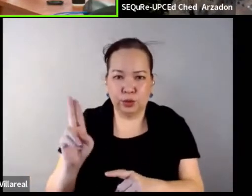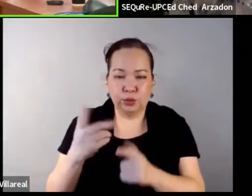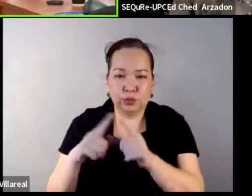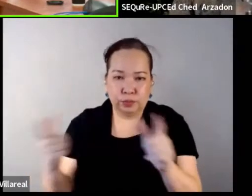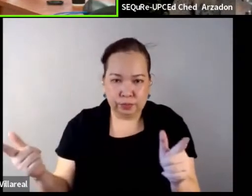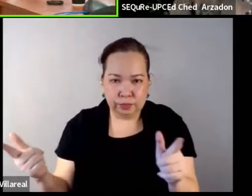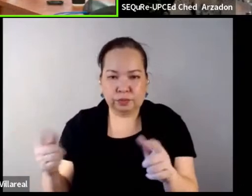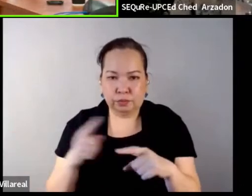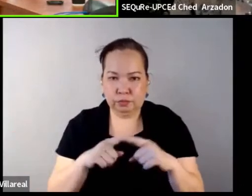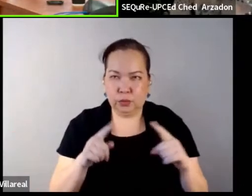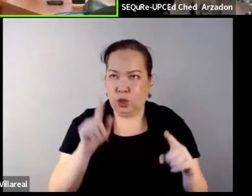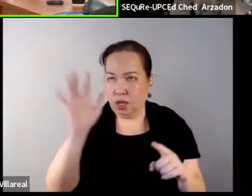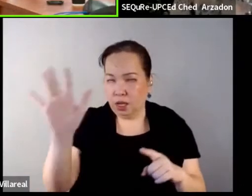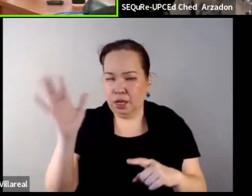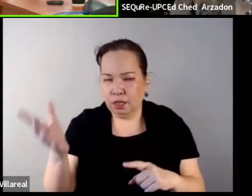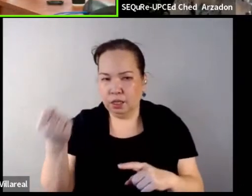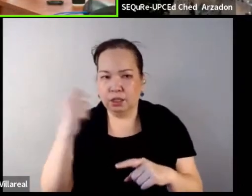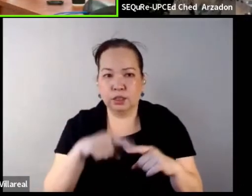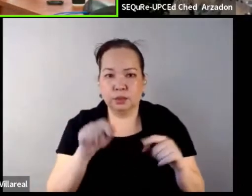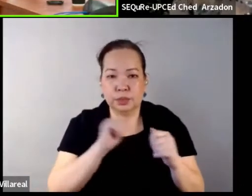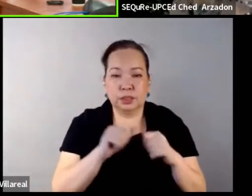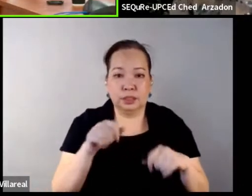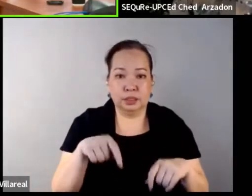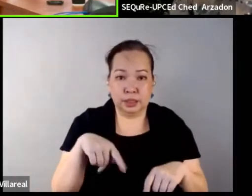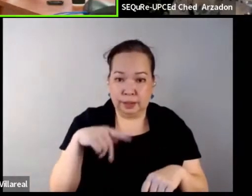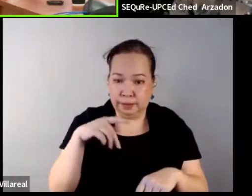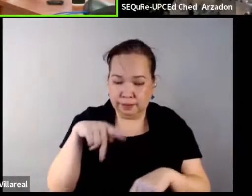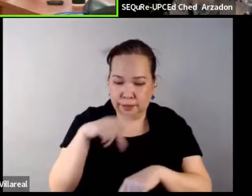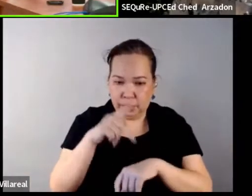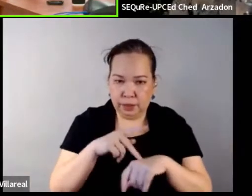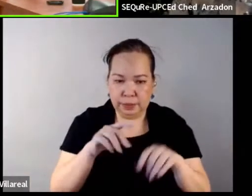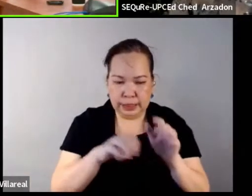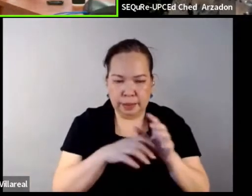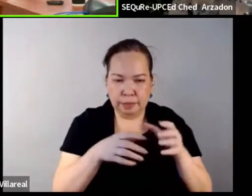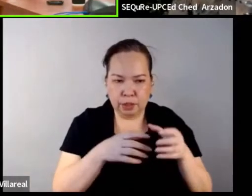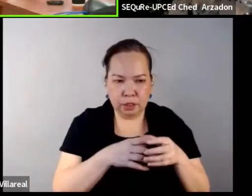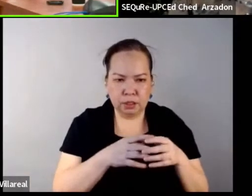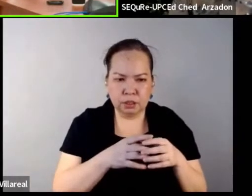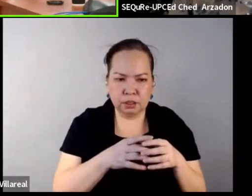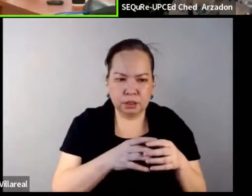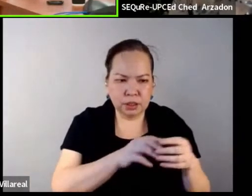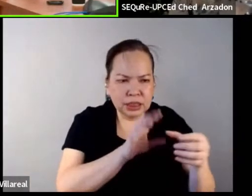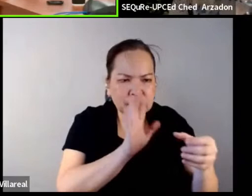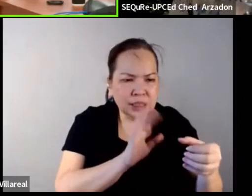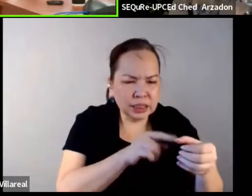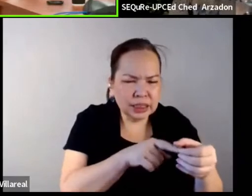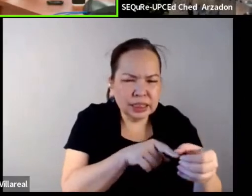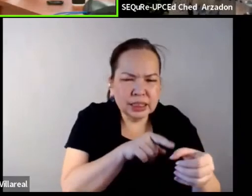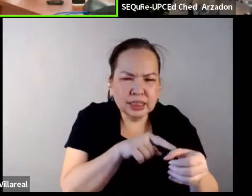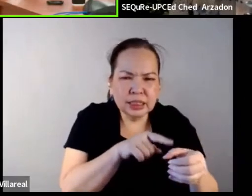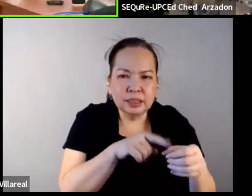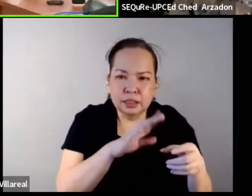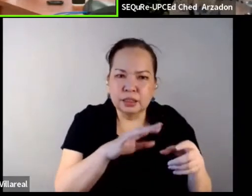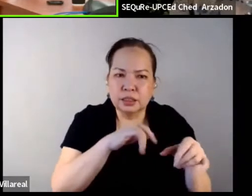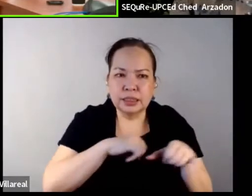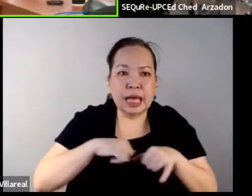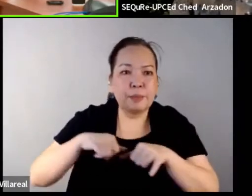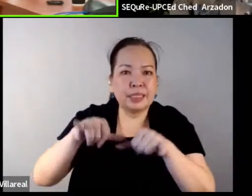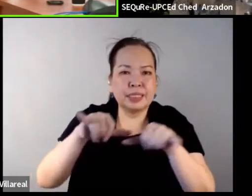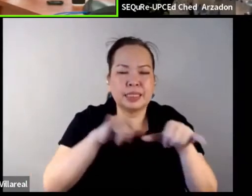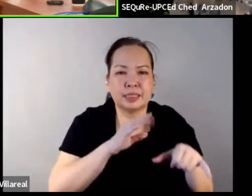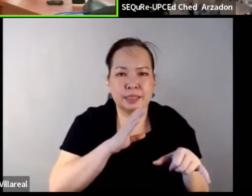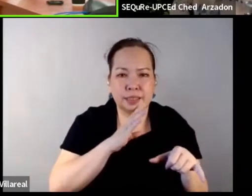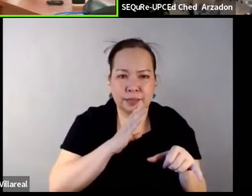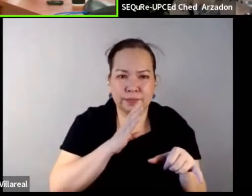dito sa Pilipinas, ina-isolate yung sa isang lugar na talagang yun lang ang dialect na lahat sila yun ang sinasalita. Wala